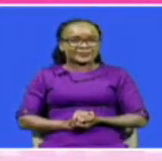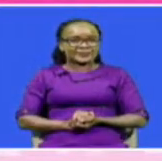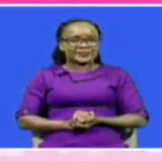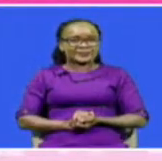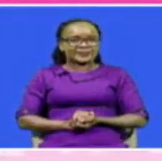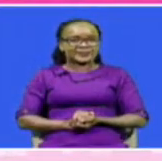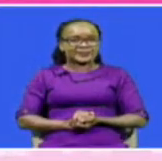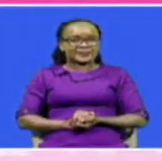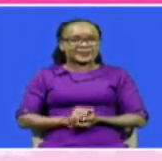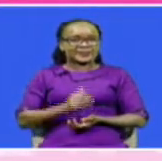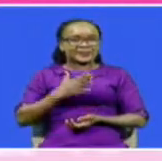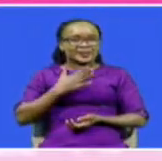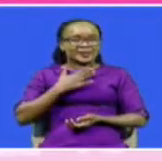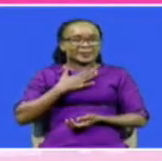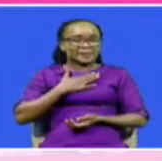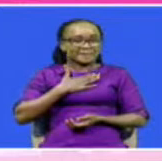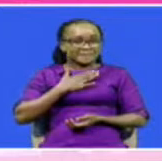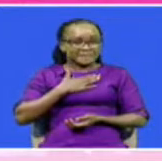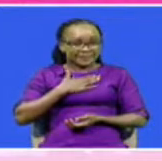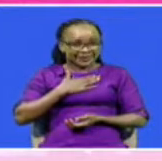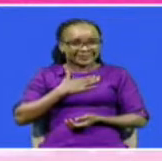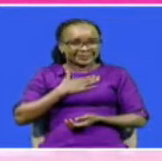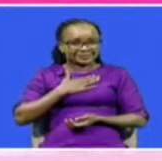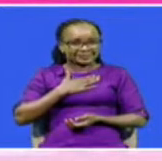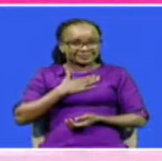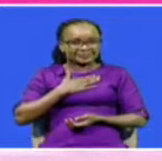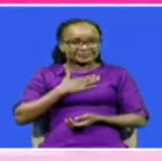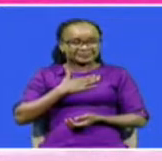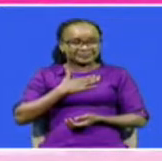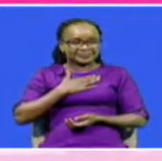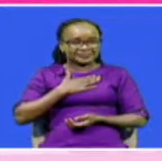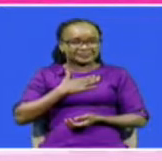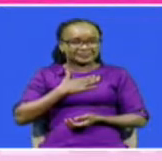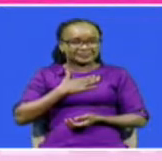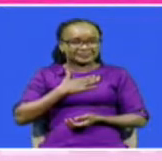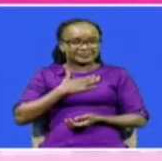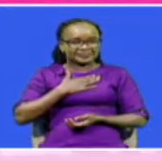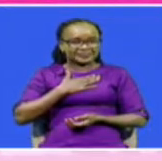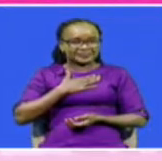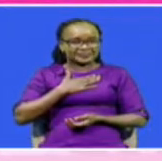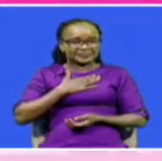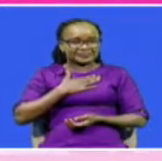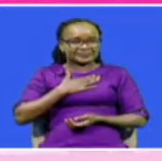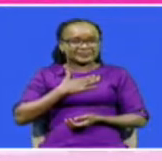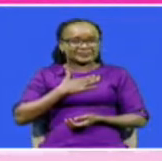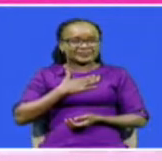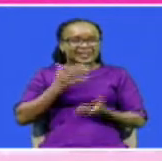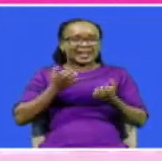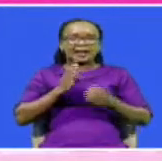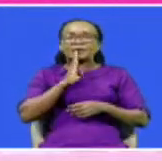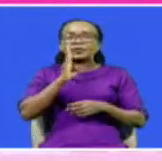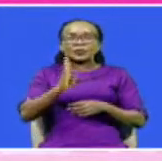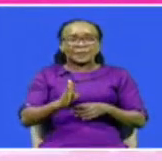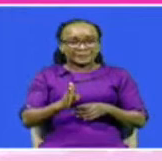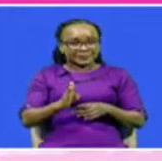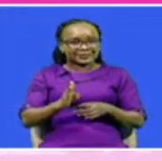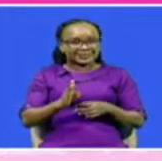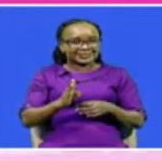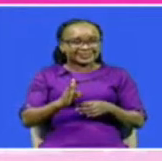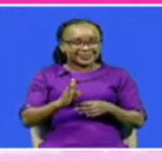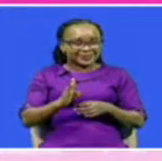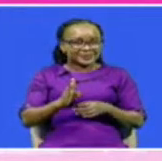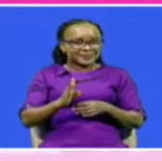My plan on Saturday is I need to be in a metal bracket,